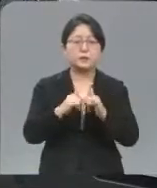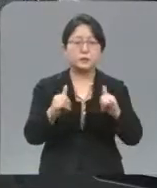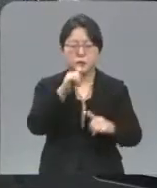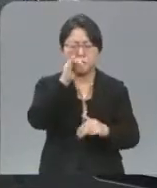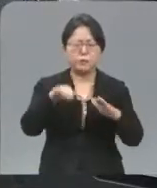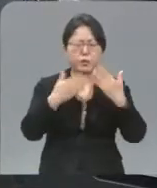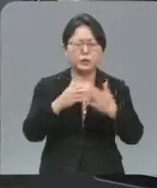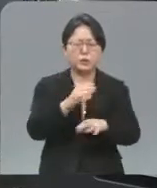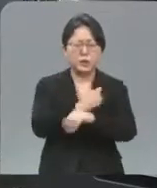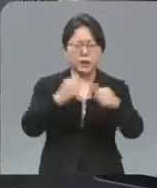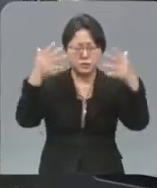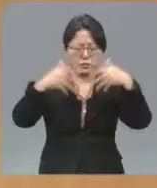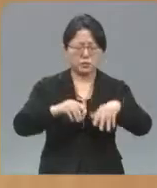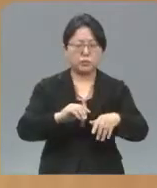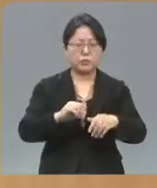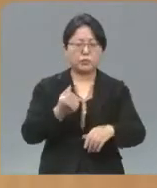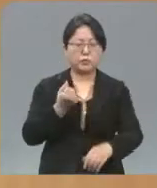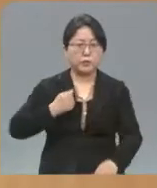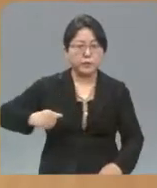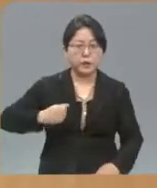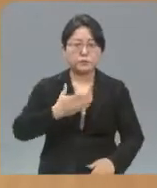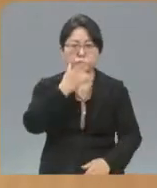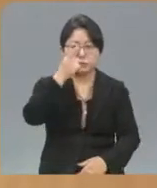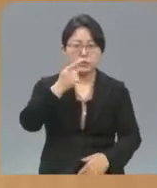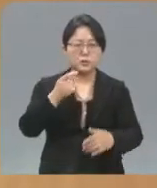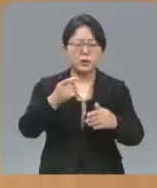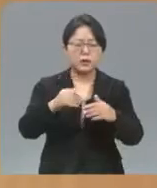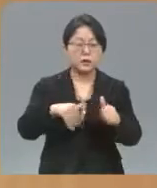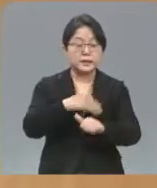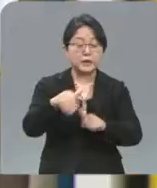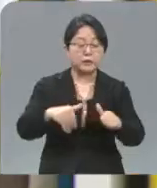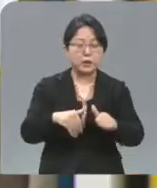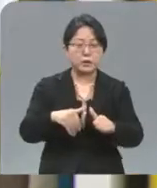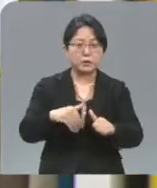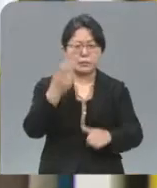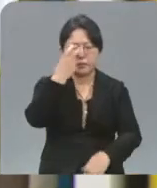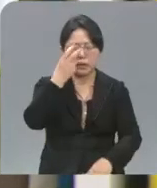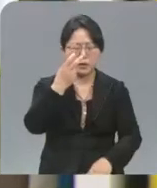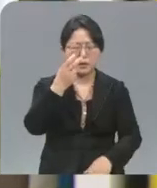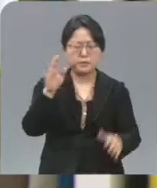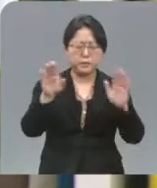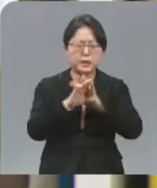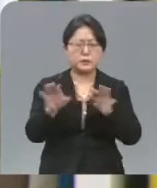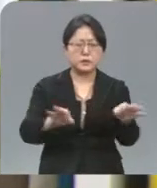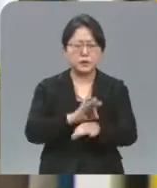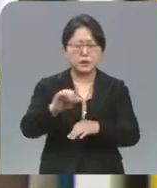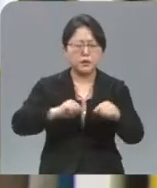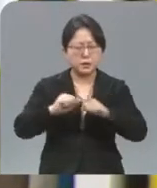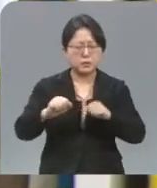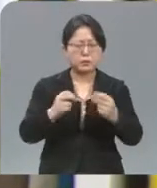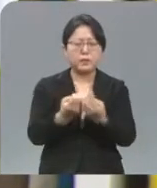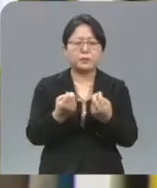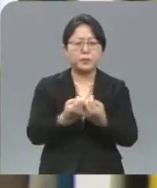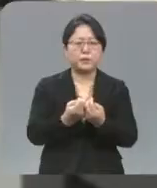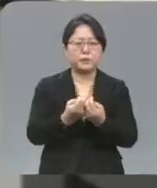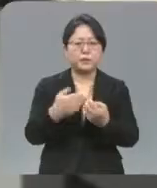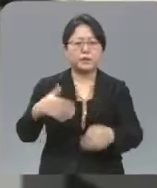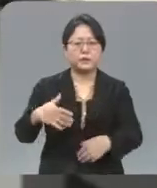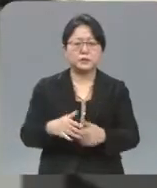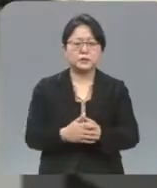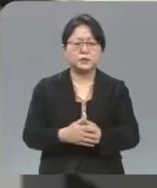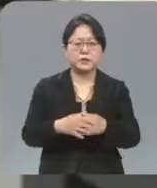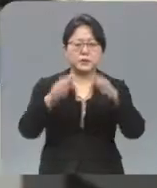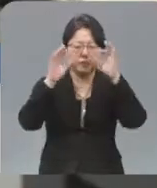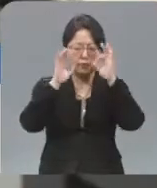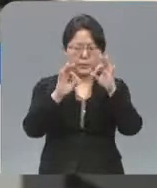모두 계약 조건 위반인데 순천시는 정확한 현황 파악은 물론 야시장 활성화 방안도 찾지 못하고 있습니다.